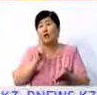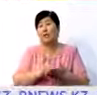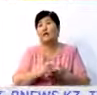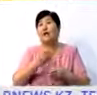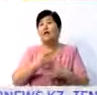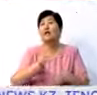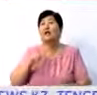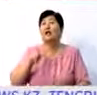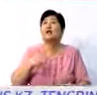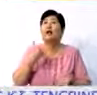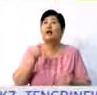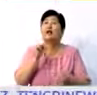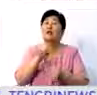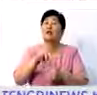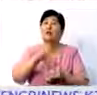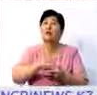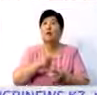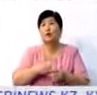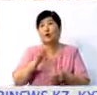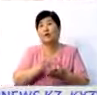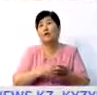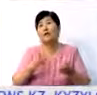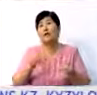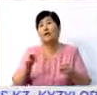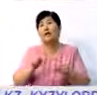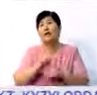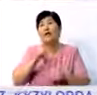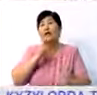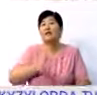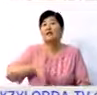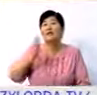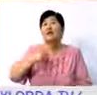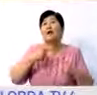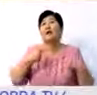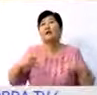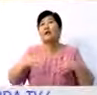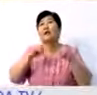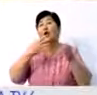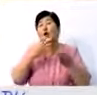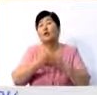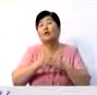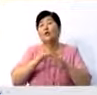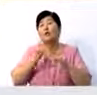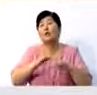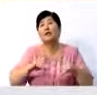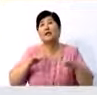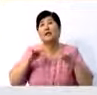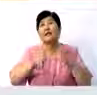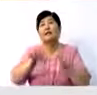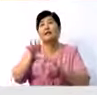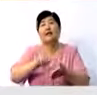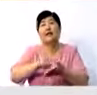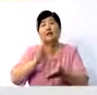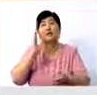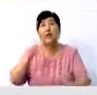сала мамандарына артылар жүк ауыр. Сол себепті енді тәрбиешілер семинарда түйген тәжірибені өз бөбекжайларында іске асырмақ.